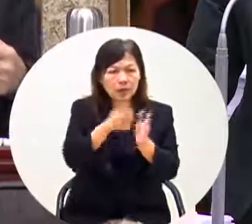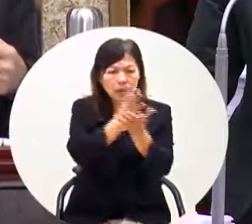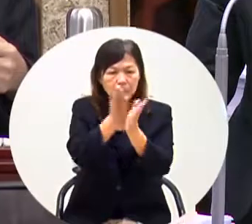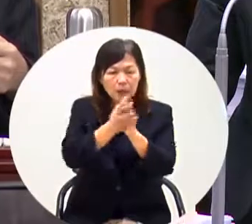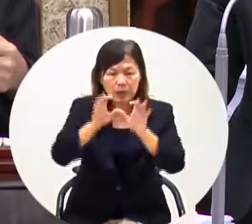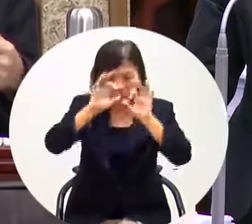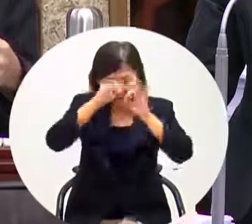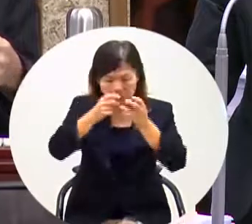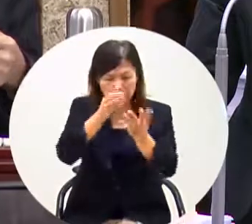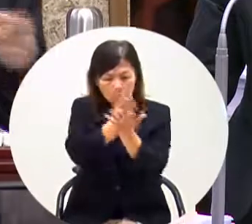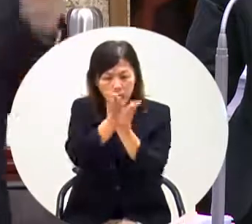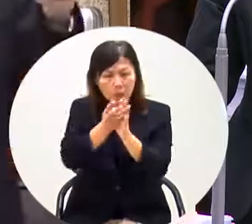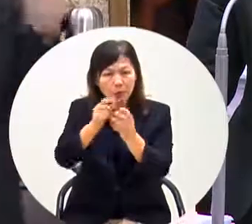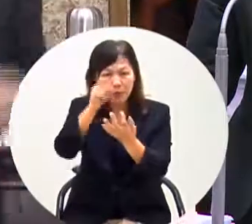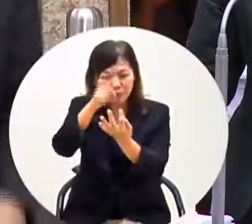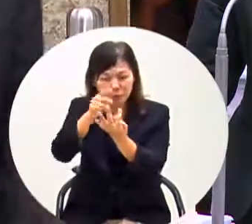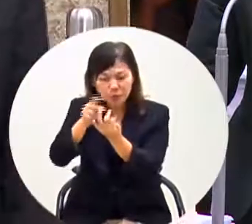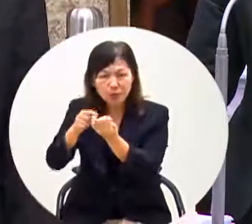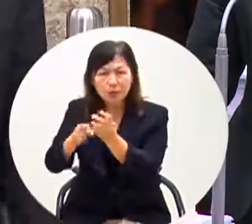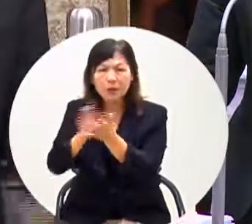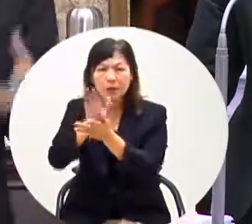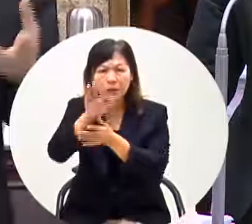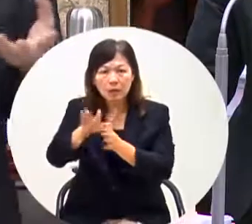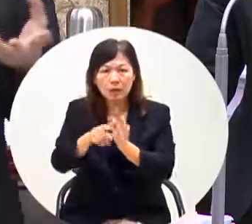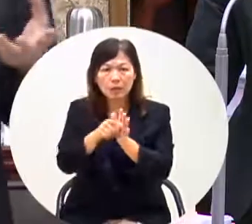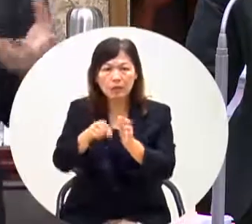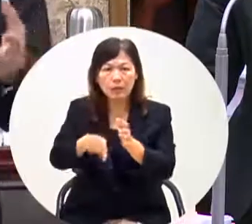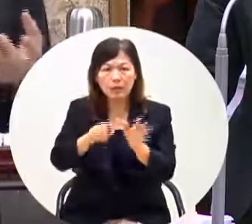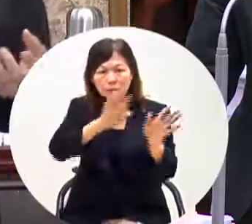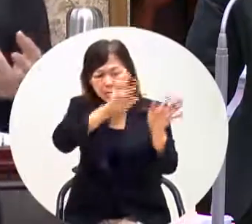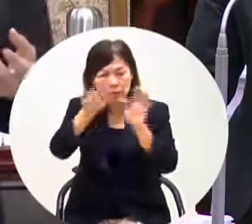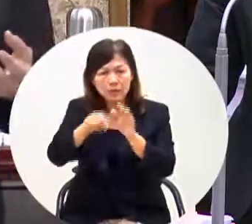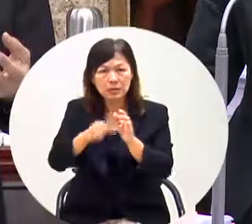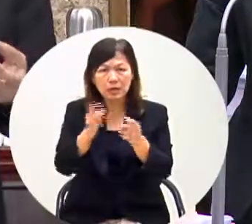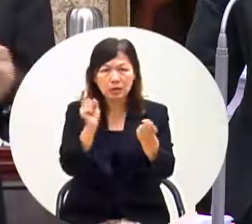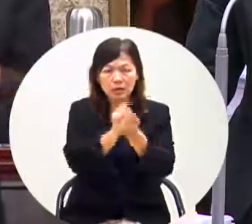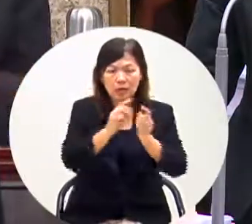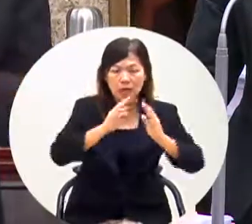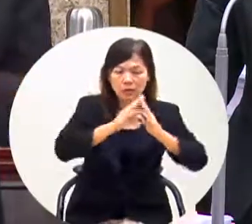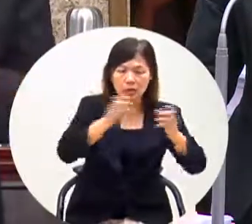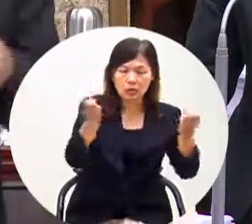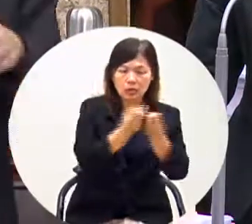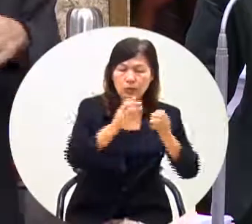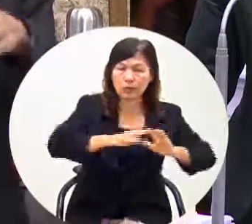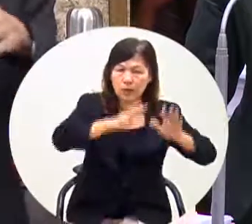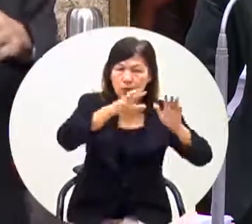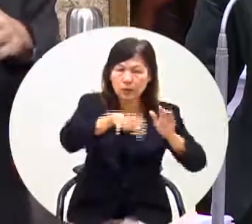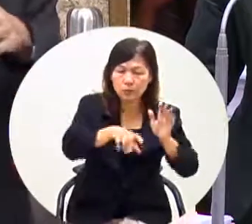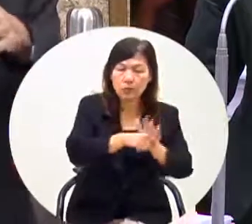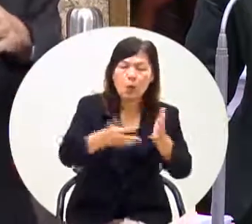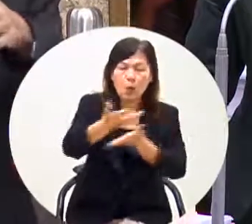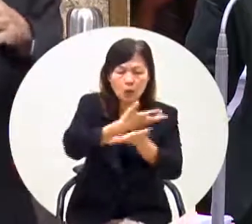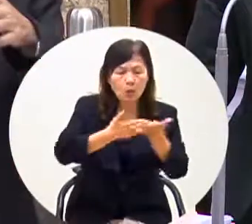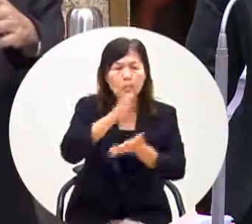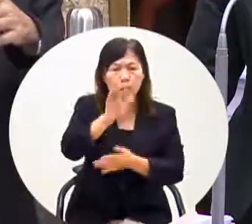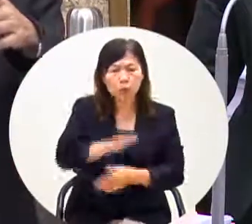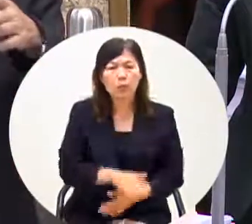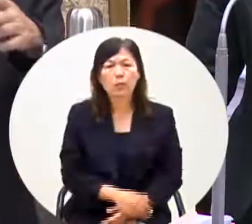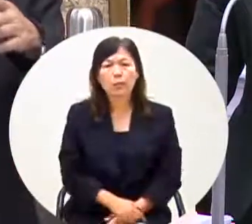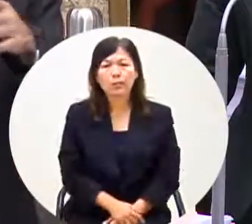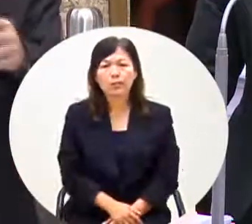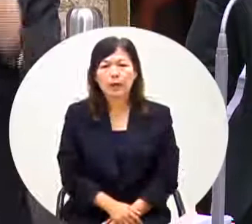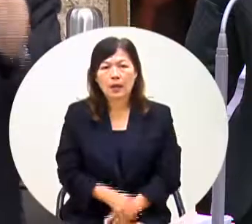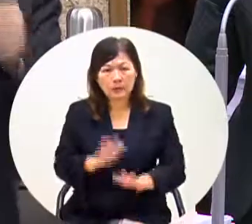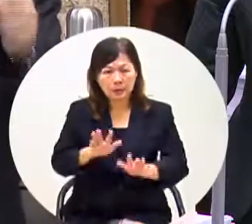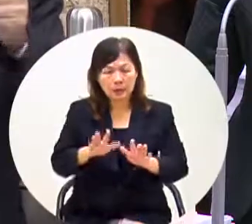甲这进行参都发局做一个迄个沟通啦吼啊，所以目前是爱经过做都市